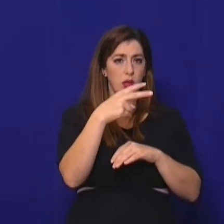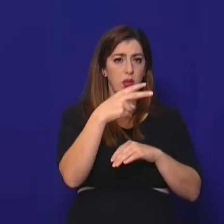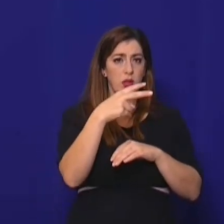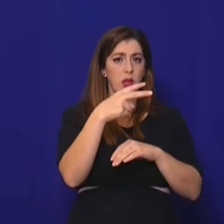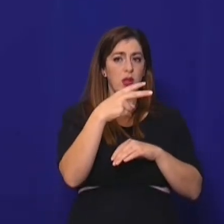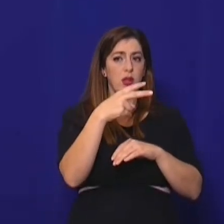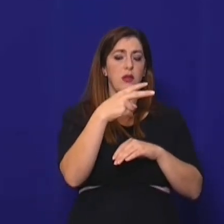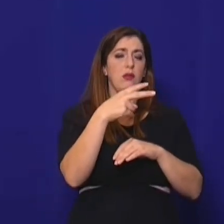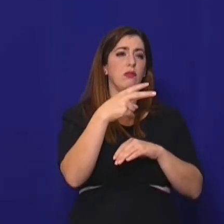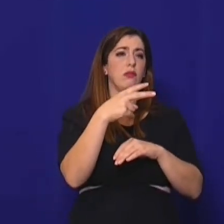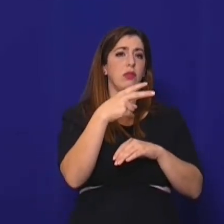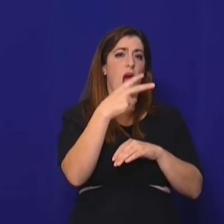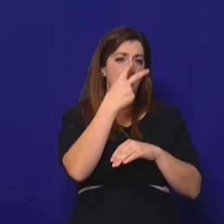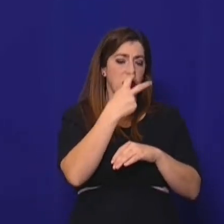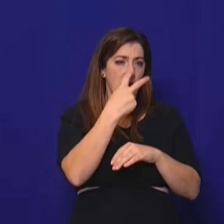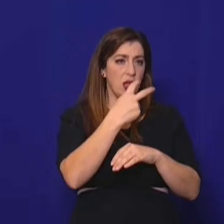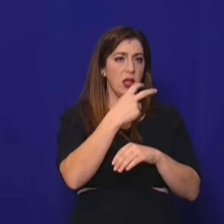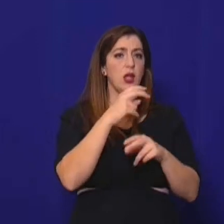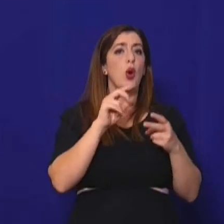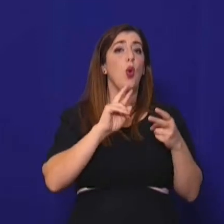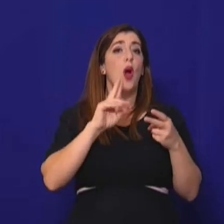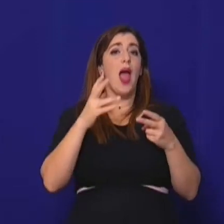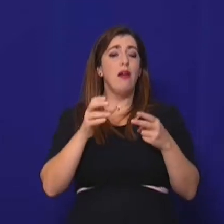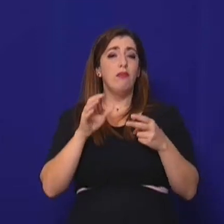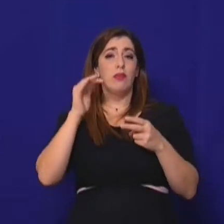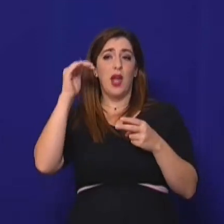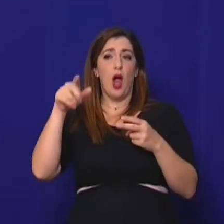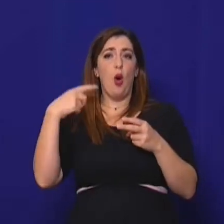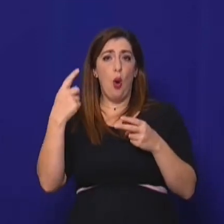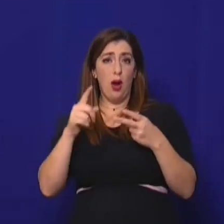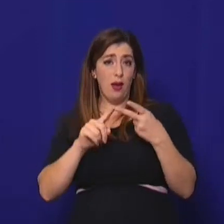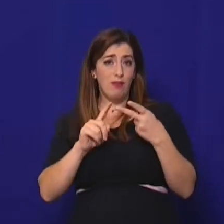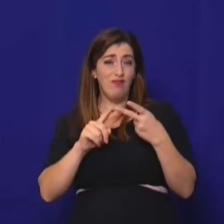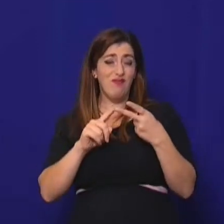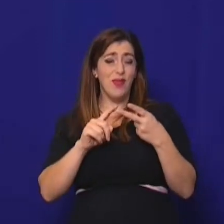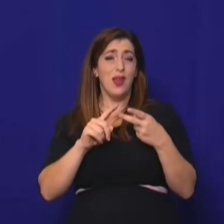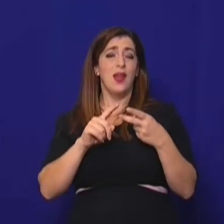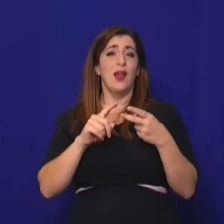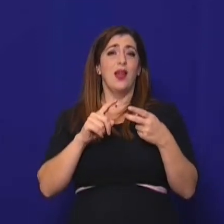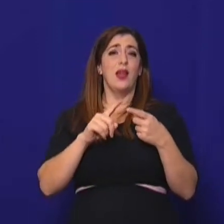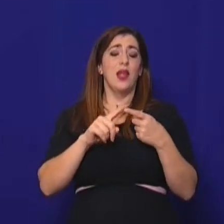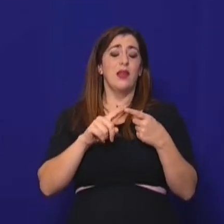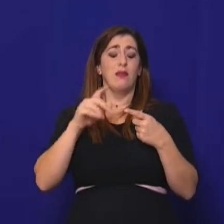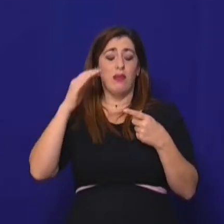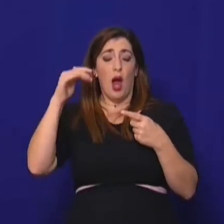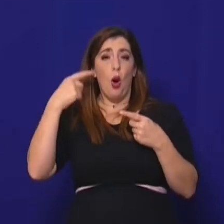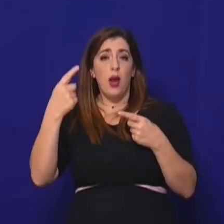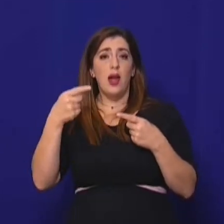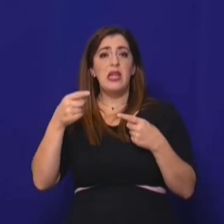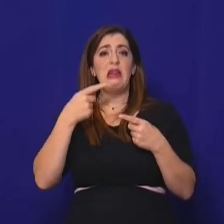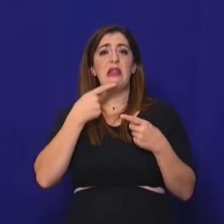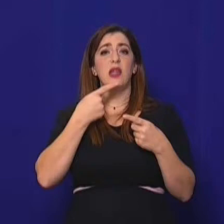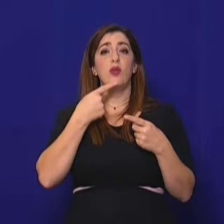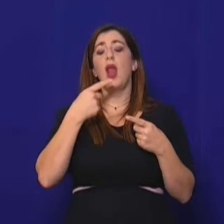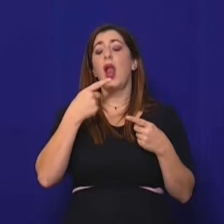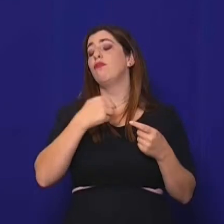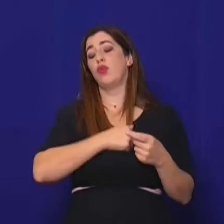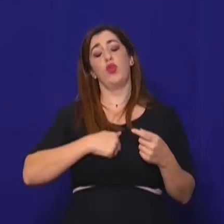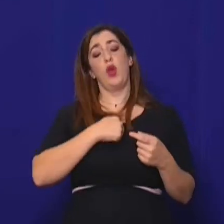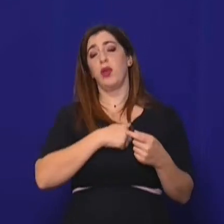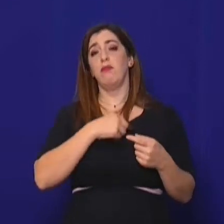relatives għal dawn l-aħħar ġimagħtejn jew tlieta qed jgħidulhom illi l-bibien magħluqa. L-mistoqsija tiegħi jekk hemmx xi standards